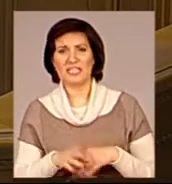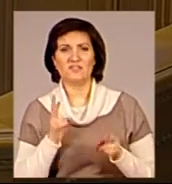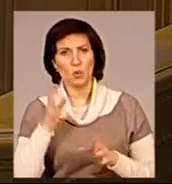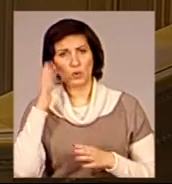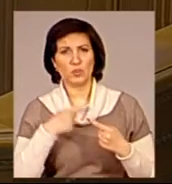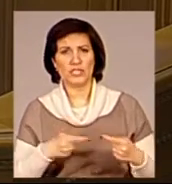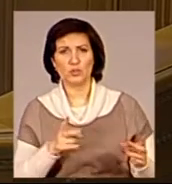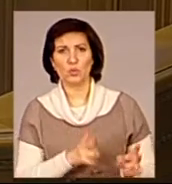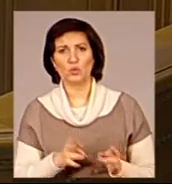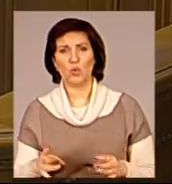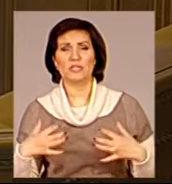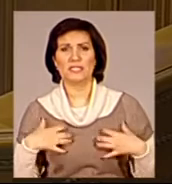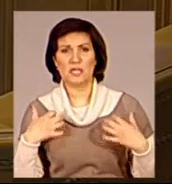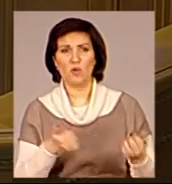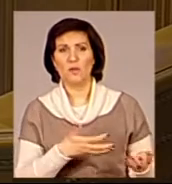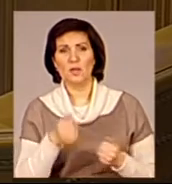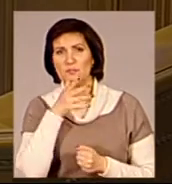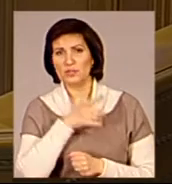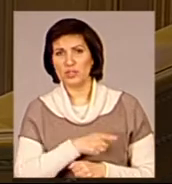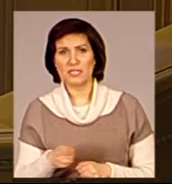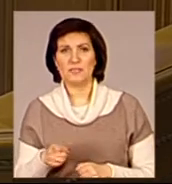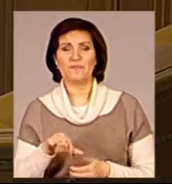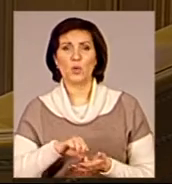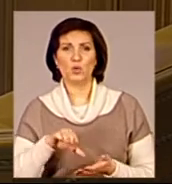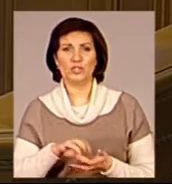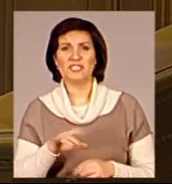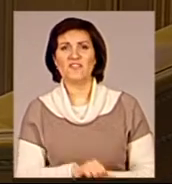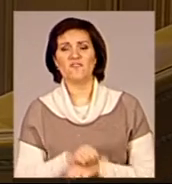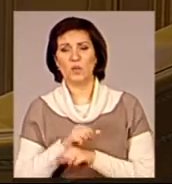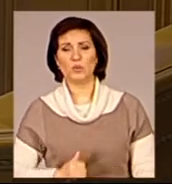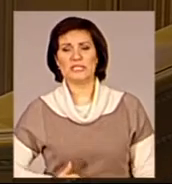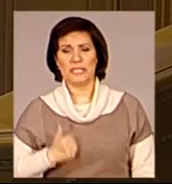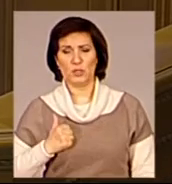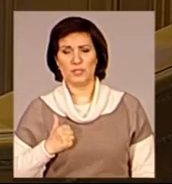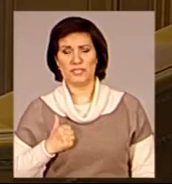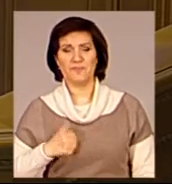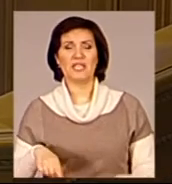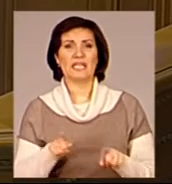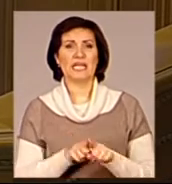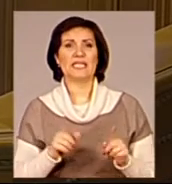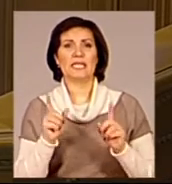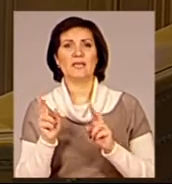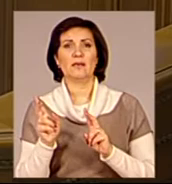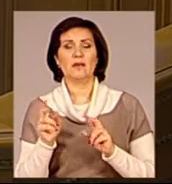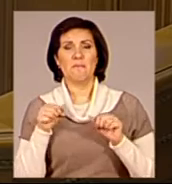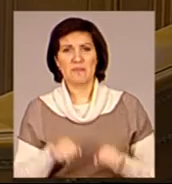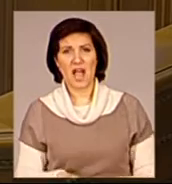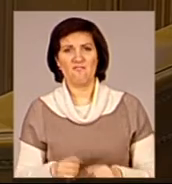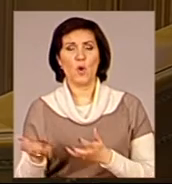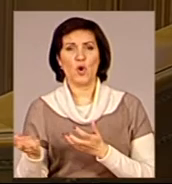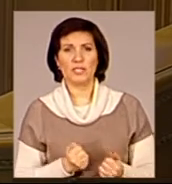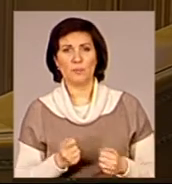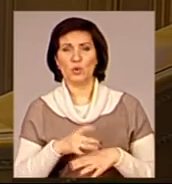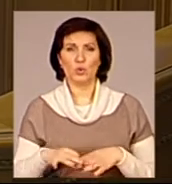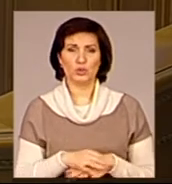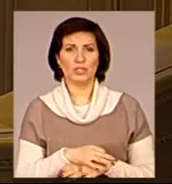контузії та інших ушкоджень здоров'я, одержаних під час участі в Революції Гідності. Таке право отримають дружини,